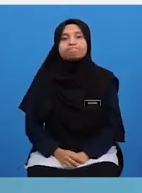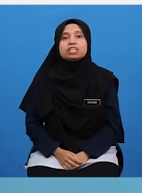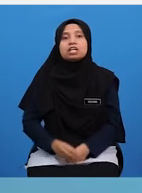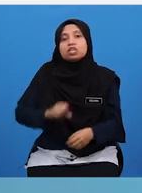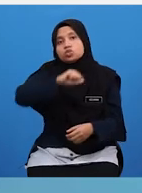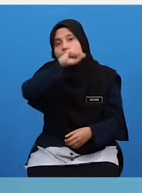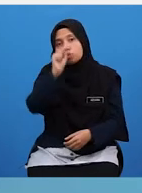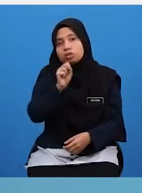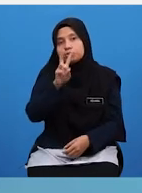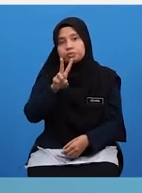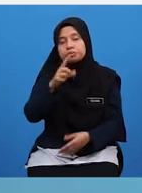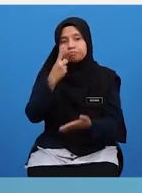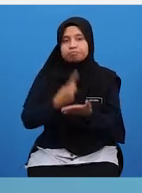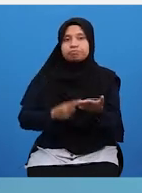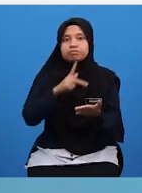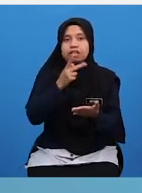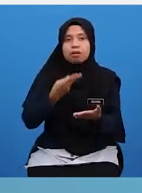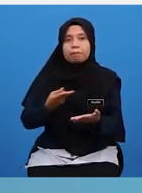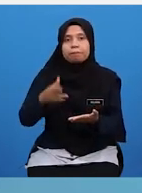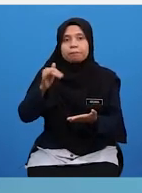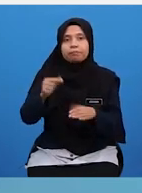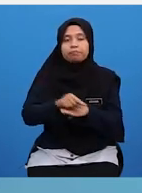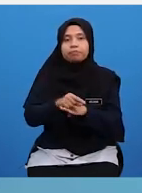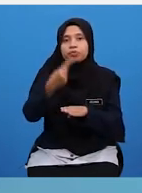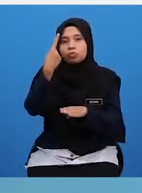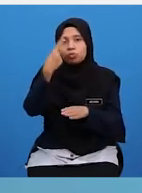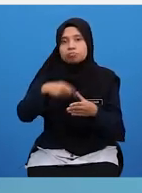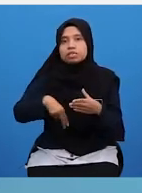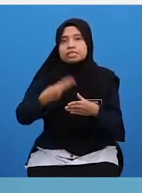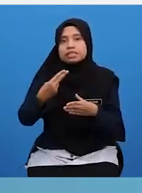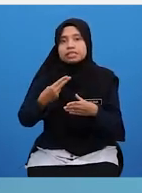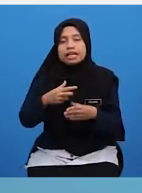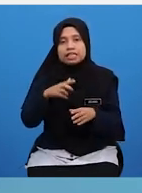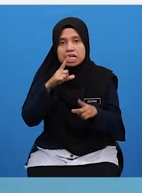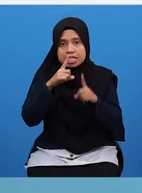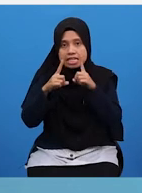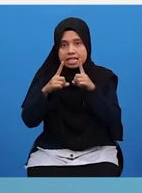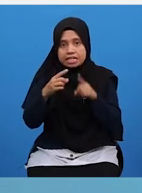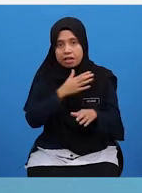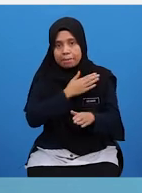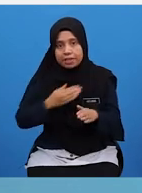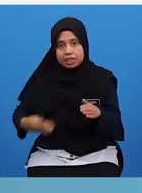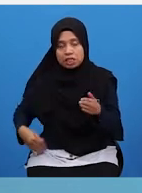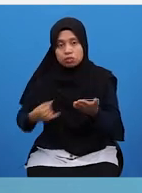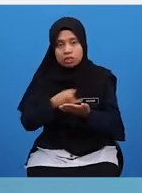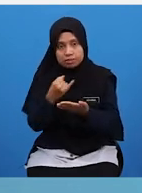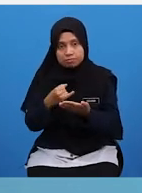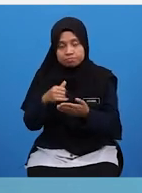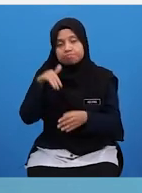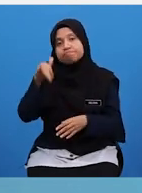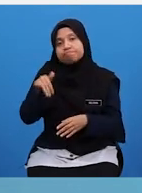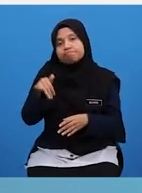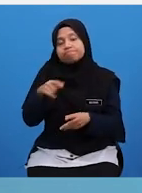Soalan kedua, apakah bahan yang digunakan dalam menghasilkan lilin batik lukis?